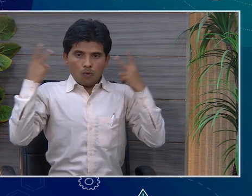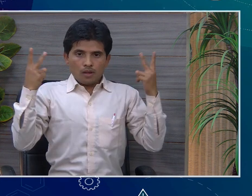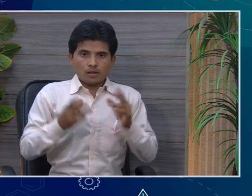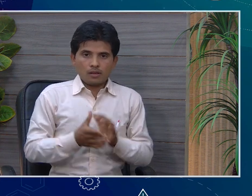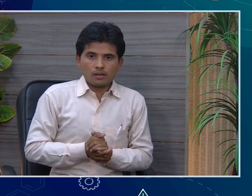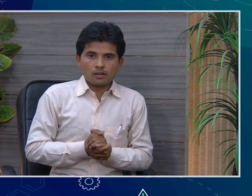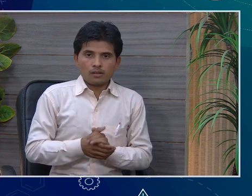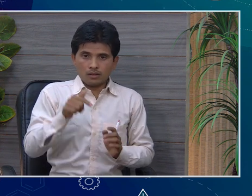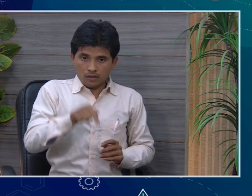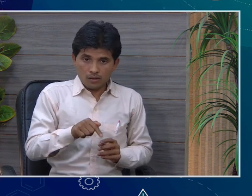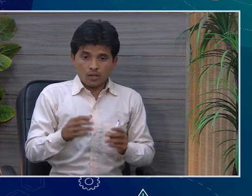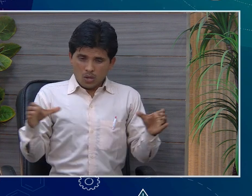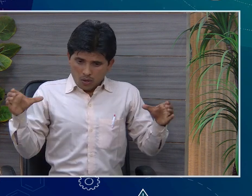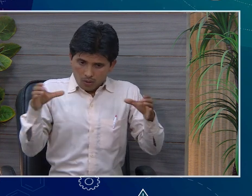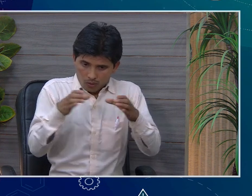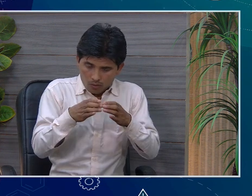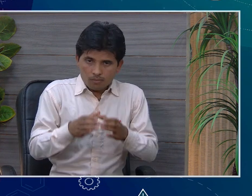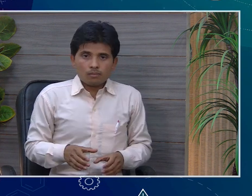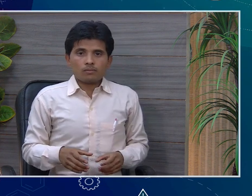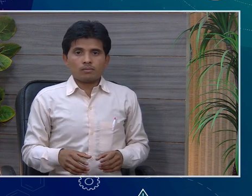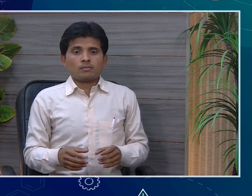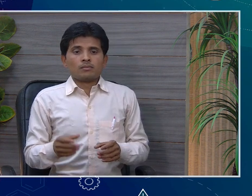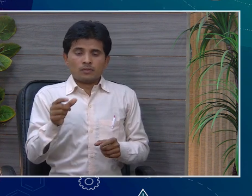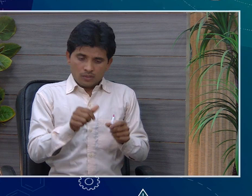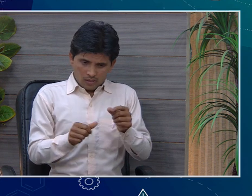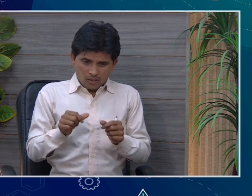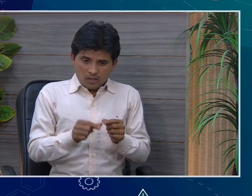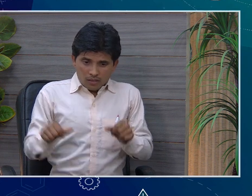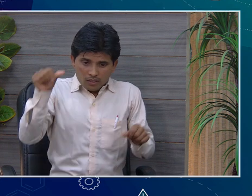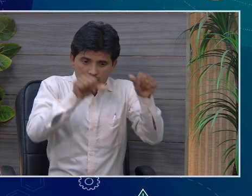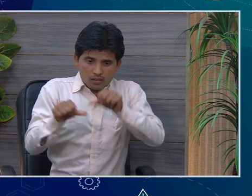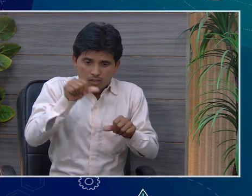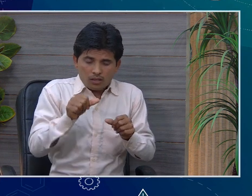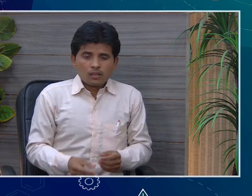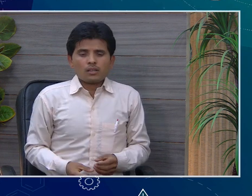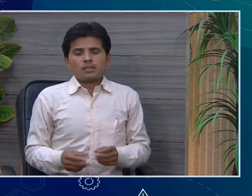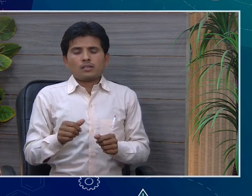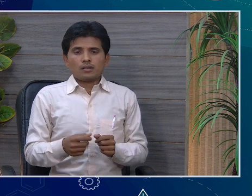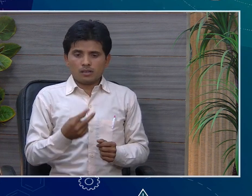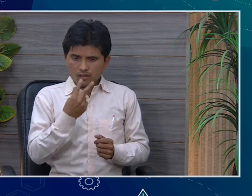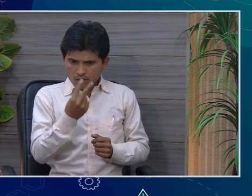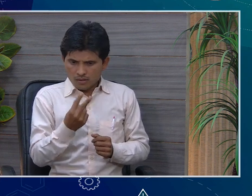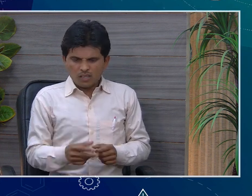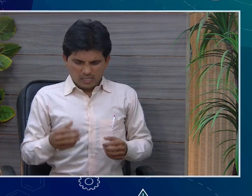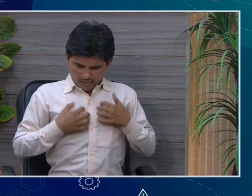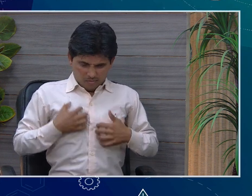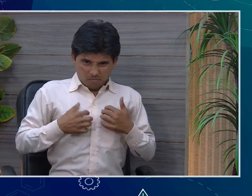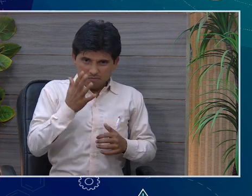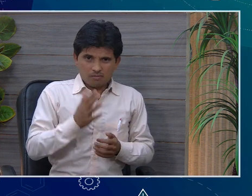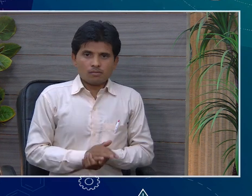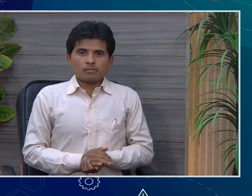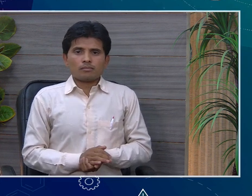एक ऐसा ग्रुप है तो कह सकते हैं या फिर उतना इंटरेस्ट नहीं